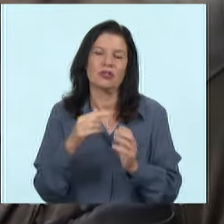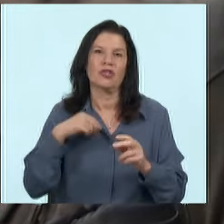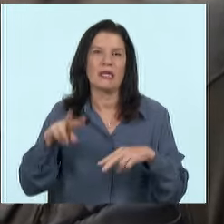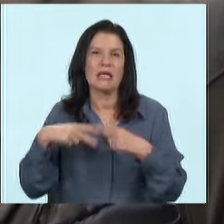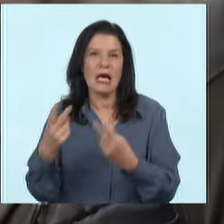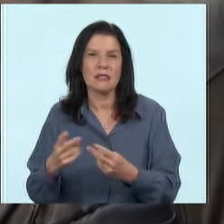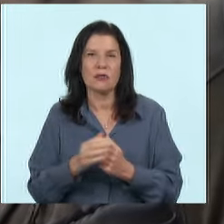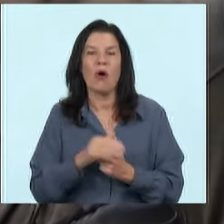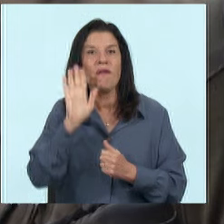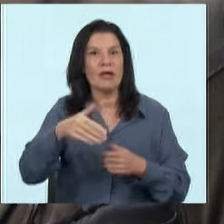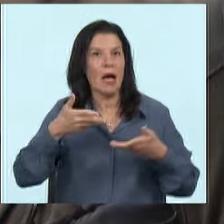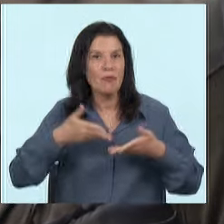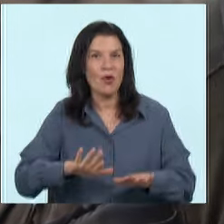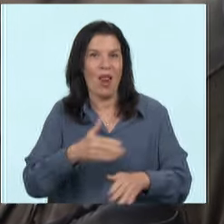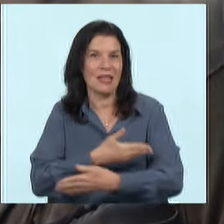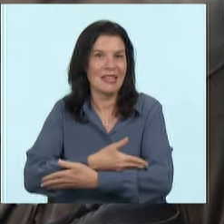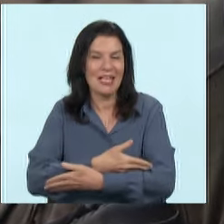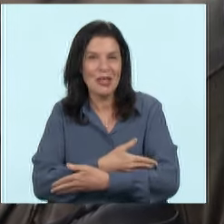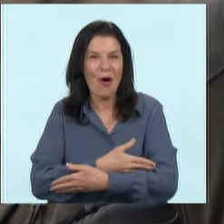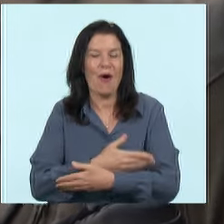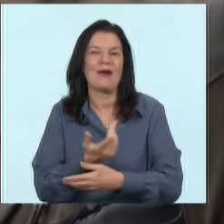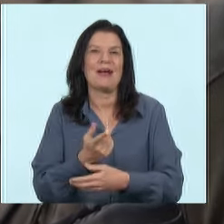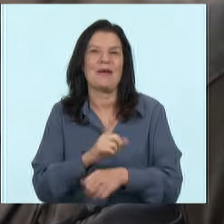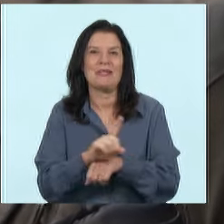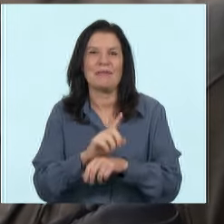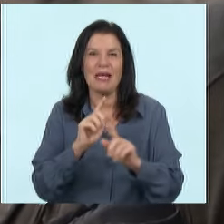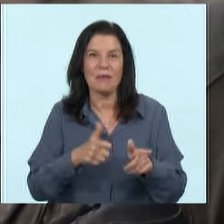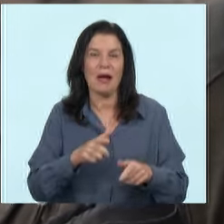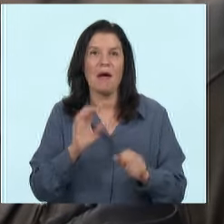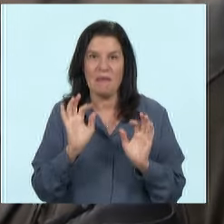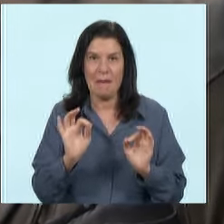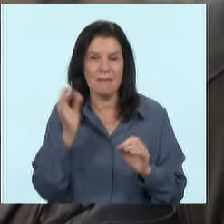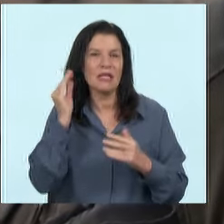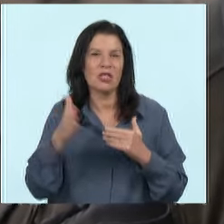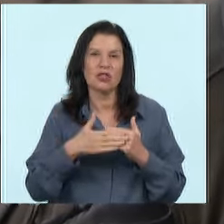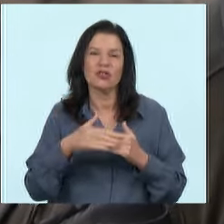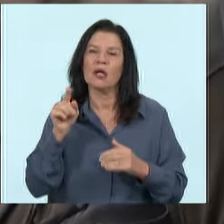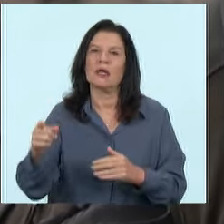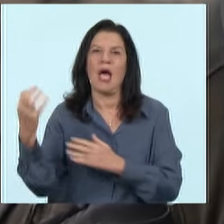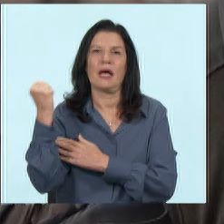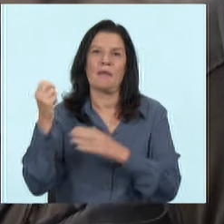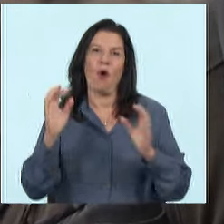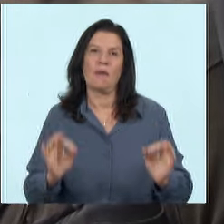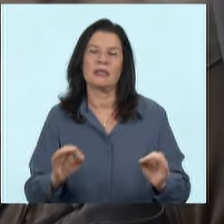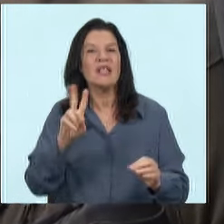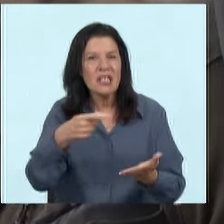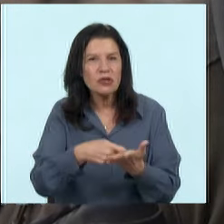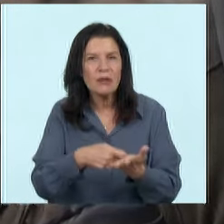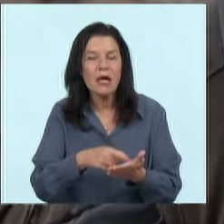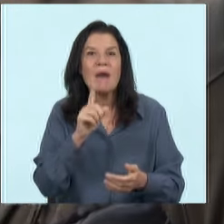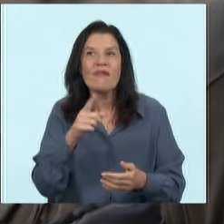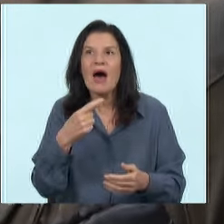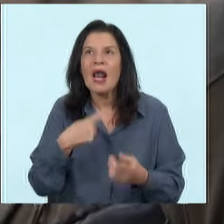ונולד לי ילד במלחמה. ואשתי הגיבורה האמיתית, זה האמת. אז זה קשה, יש מחירים, אבל עושים את זה כי יש לנו עתיד וכי אנחנו תאבי